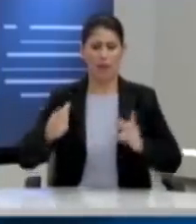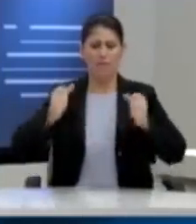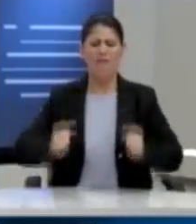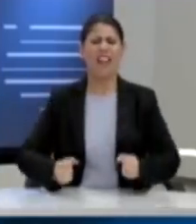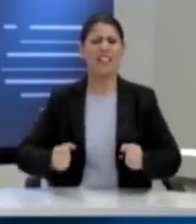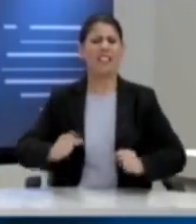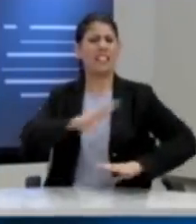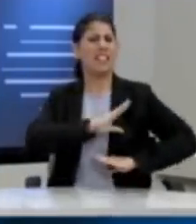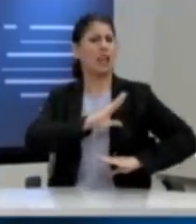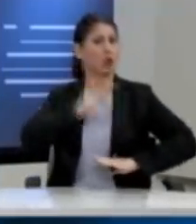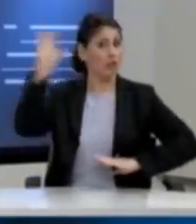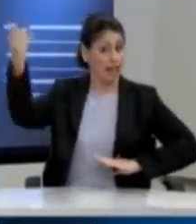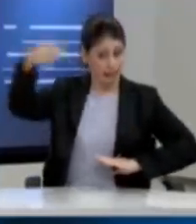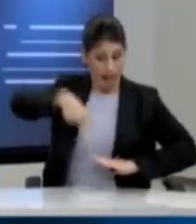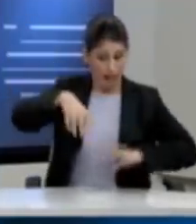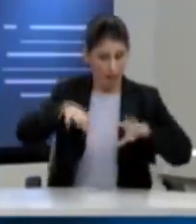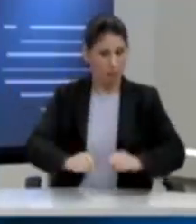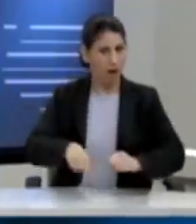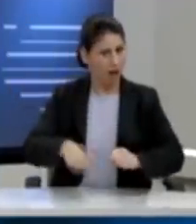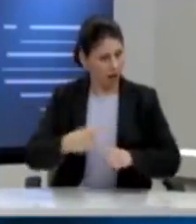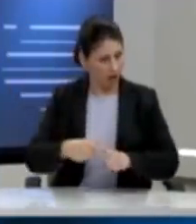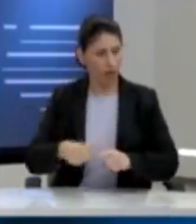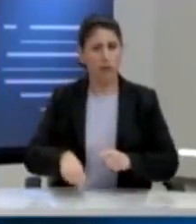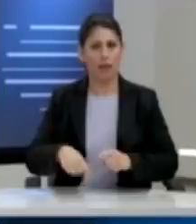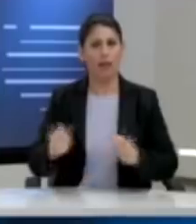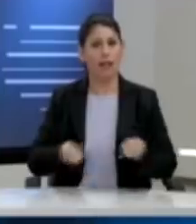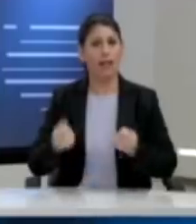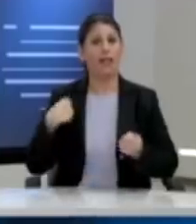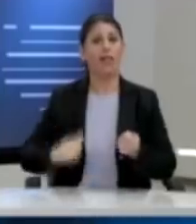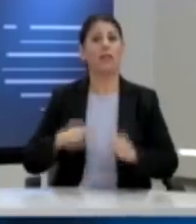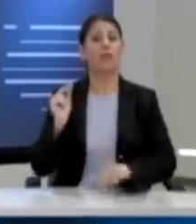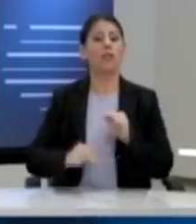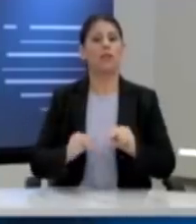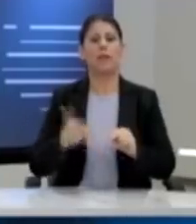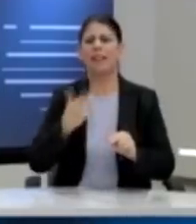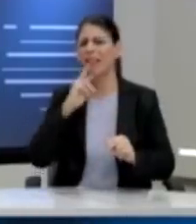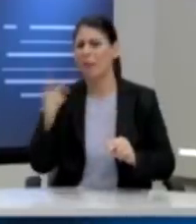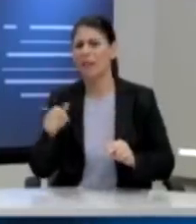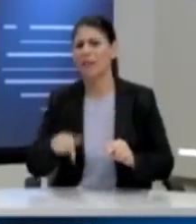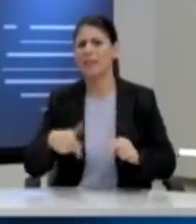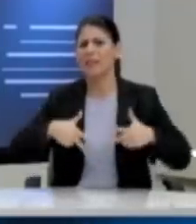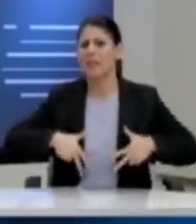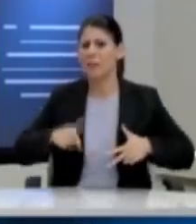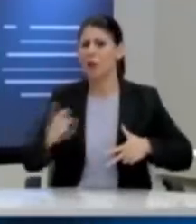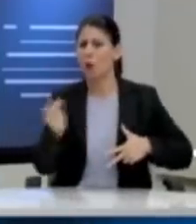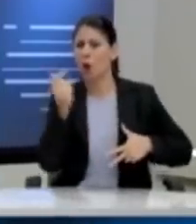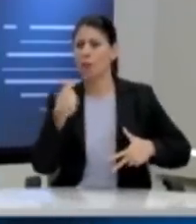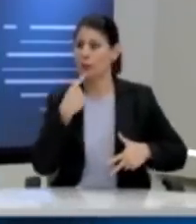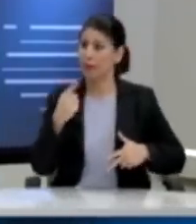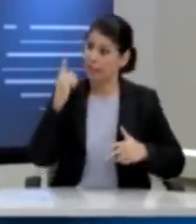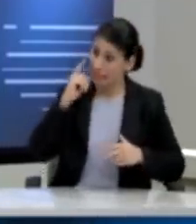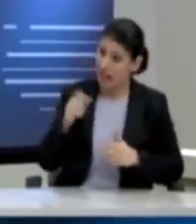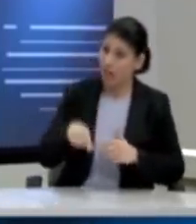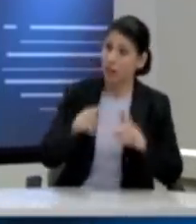άλλα, για να γίνει δημοψήφισμα. Τι μπορεί να απαντήσει η κυβέρνηση με αυτό το κόλπο? Να πει ότι, ξέρετε,